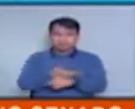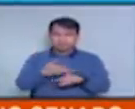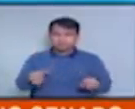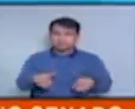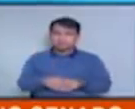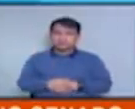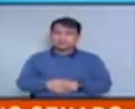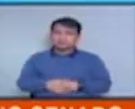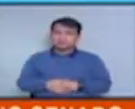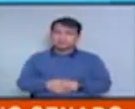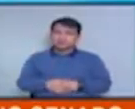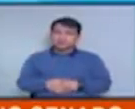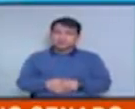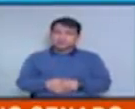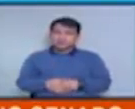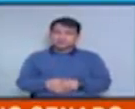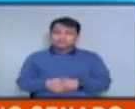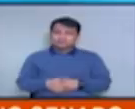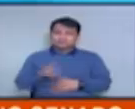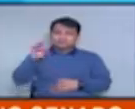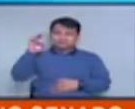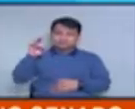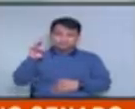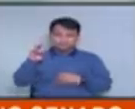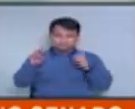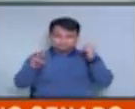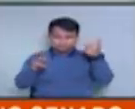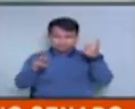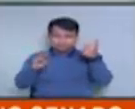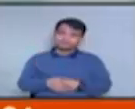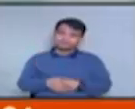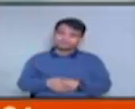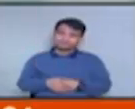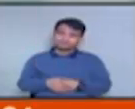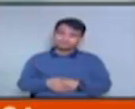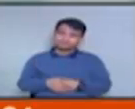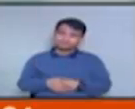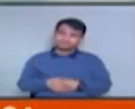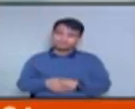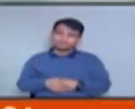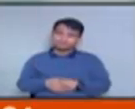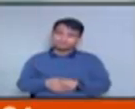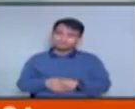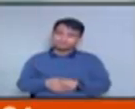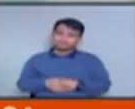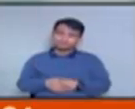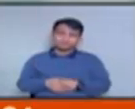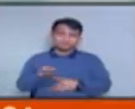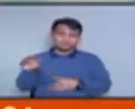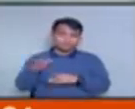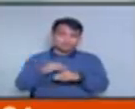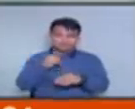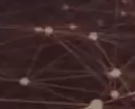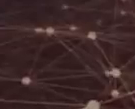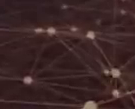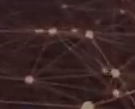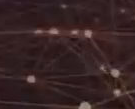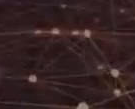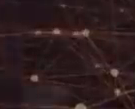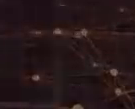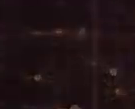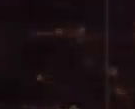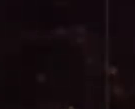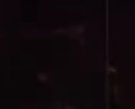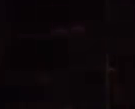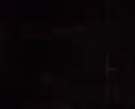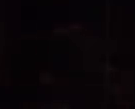yung nasa gitna? Bali, 7, sir. Tapos magsisix. Si Mrs. ba, kinakausap pa rin po yung mga anak nyo? Bali, kahapon